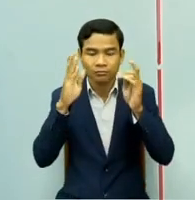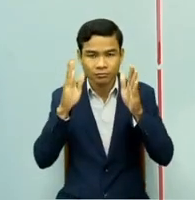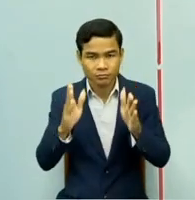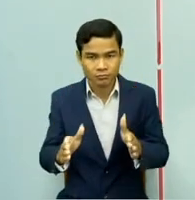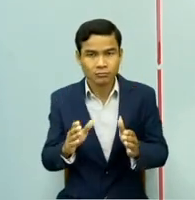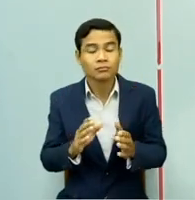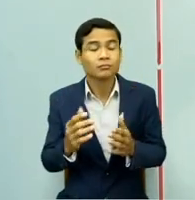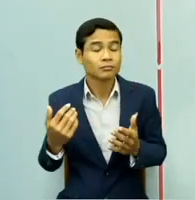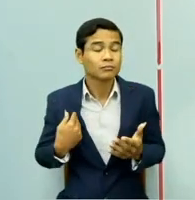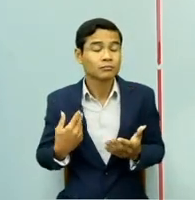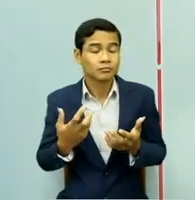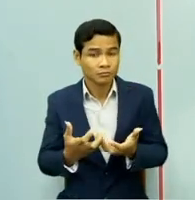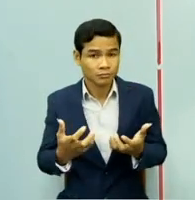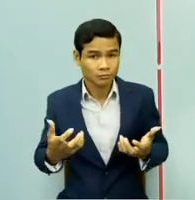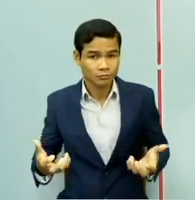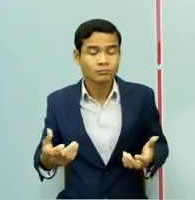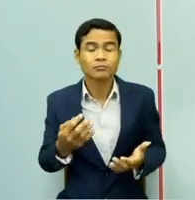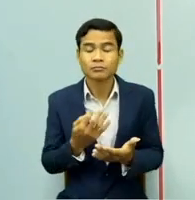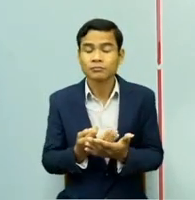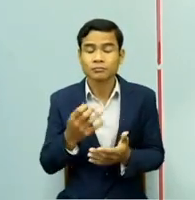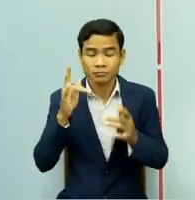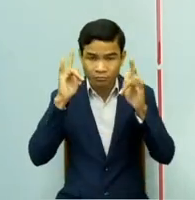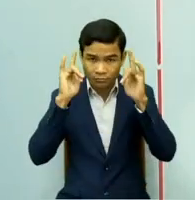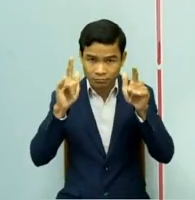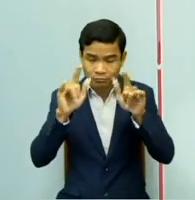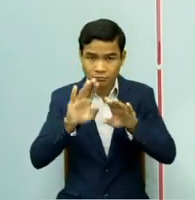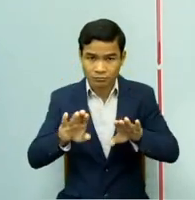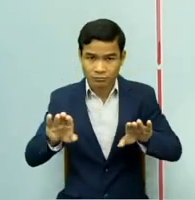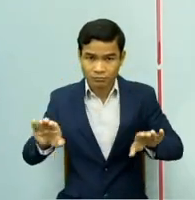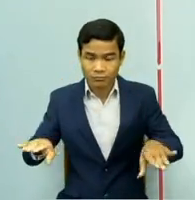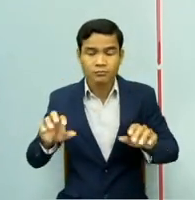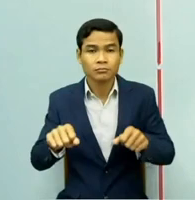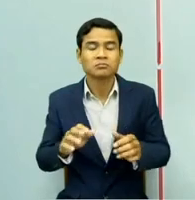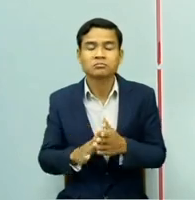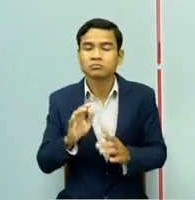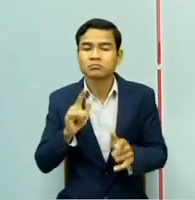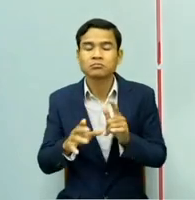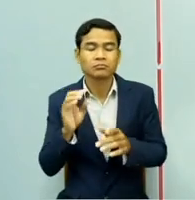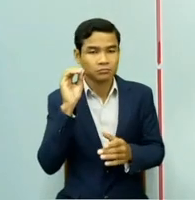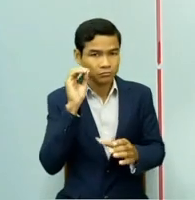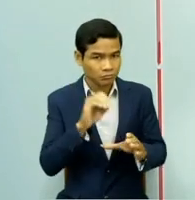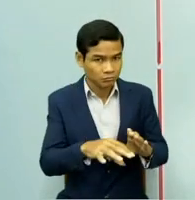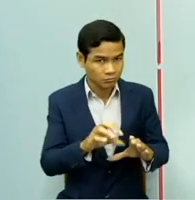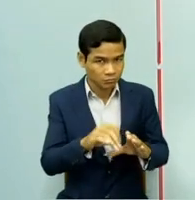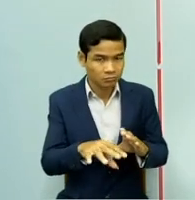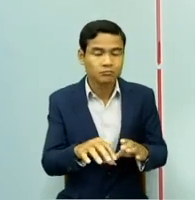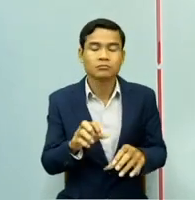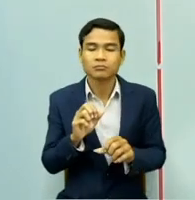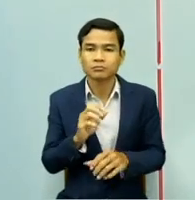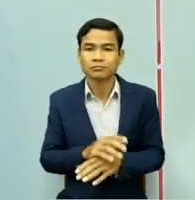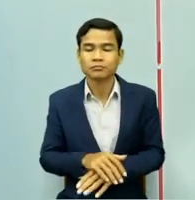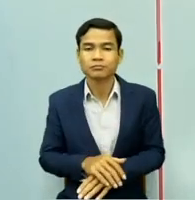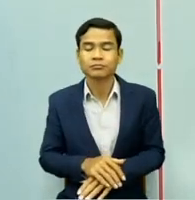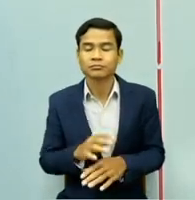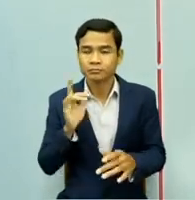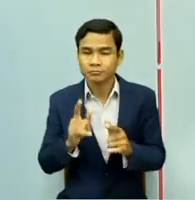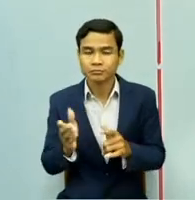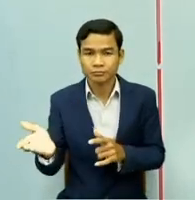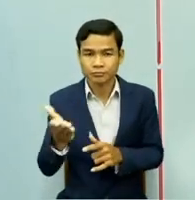កធ្វើជាសម្ភារៈសម្រាប់បង្រៀនកូនចាបើសិនជាកូនបោះចោលត្រូវបោះចោលក្នុងធុងសំរាមណាកូនណាចាអញ្ចឹងកូ